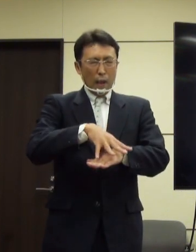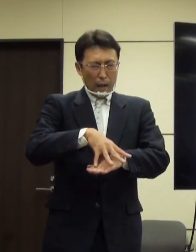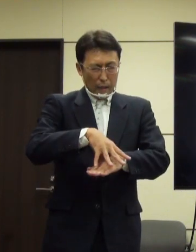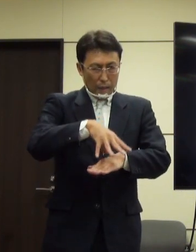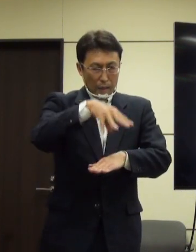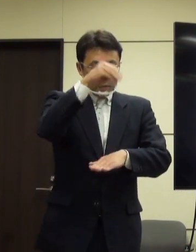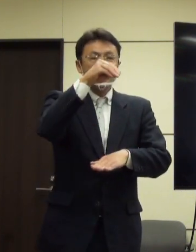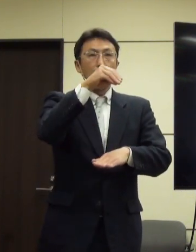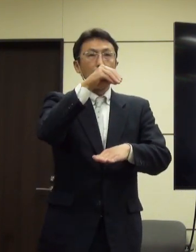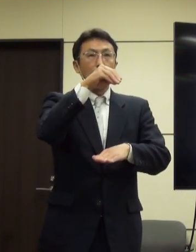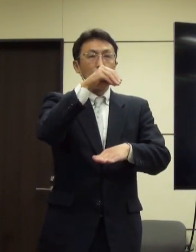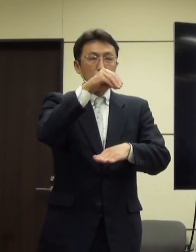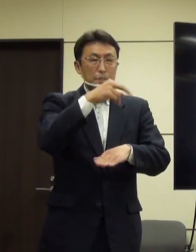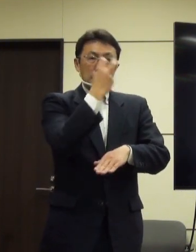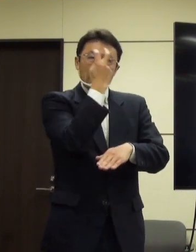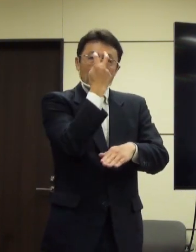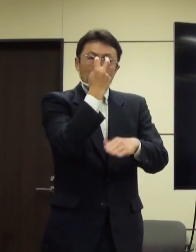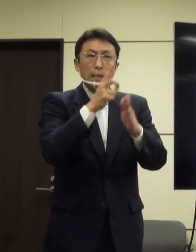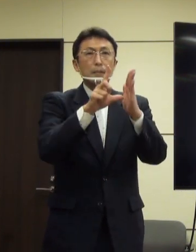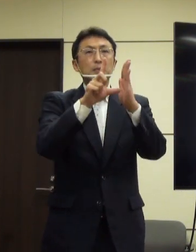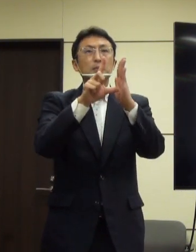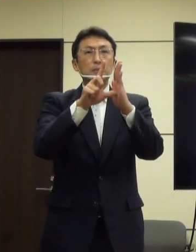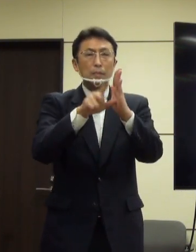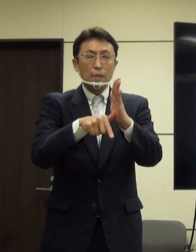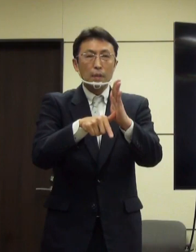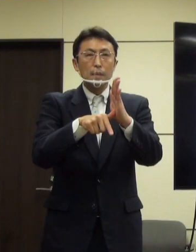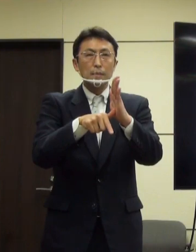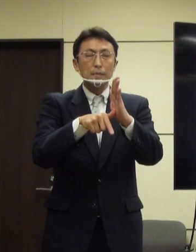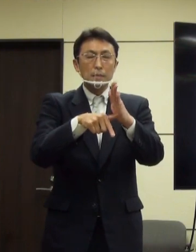飲食店の中でかなりへ